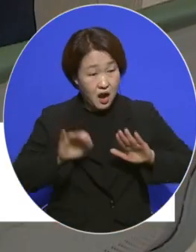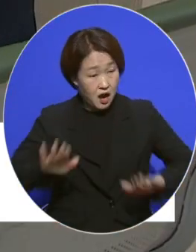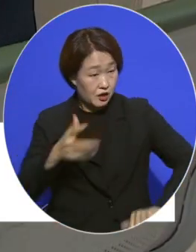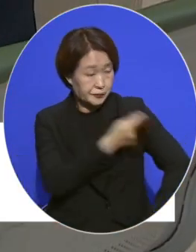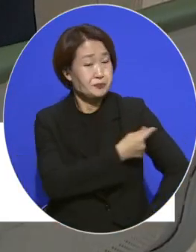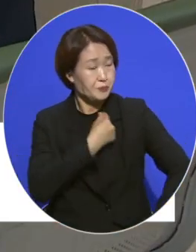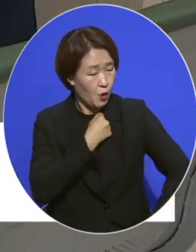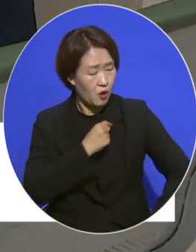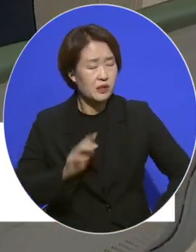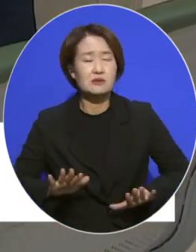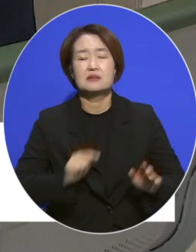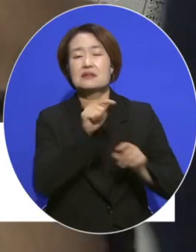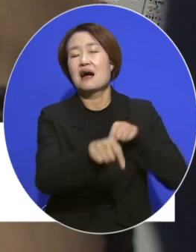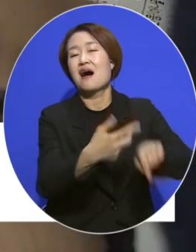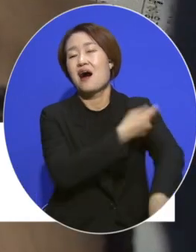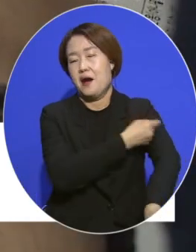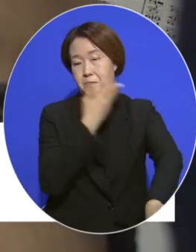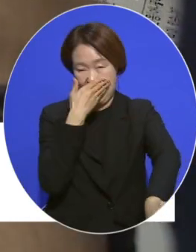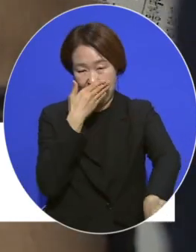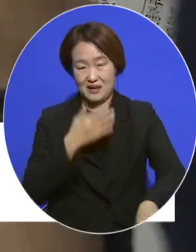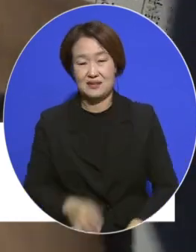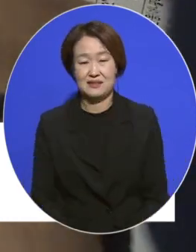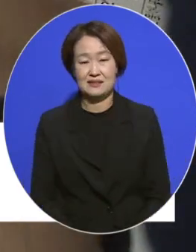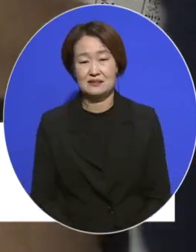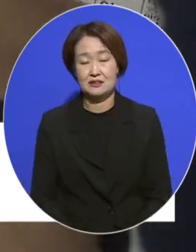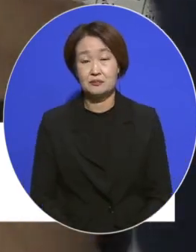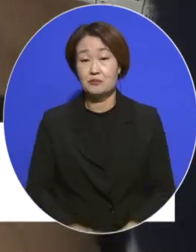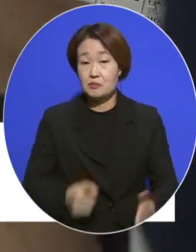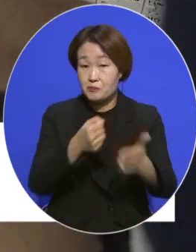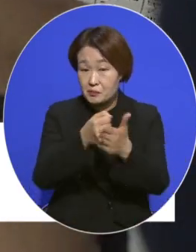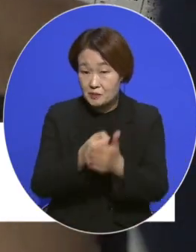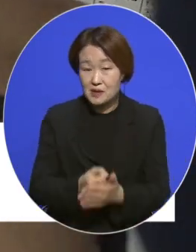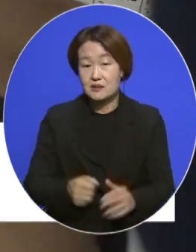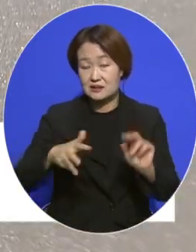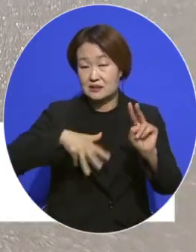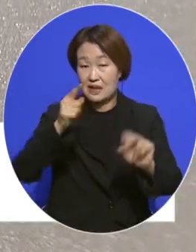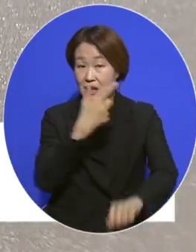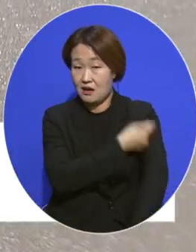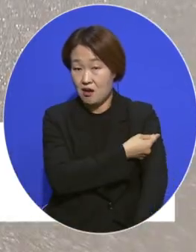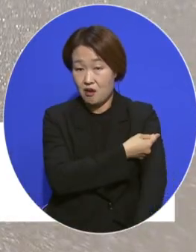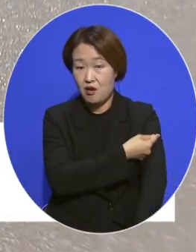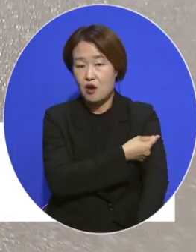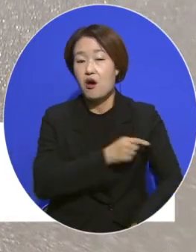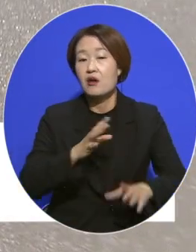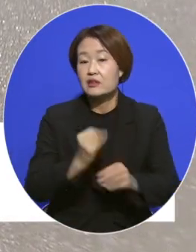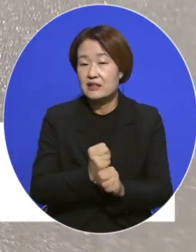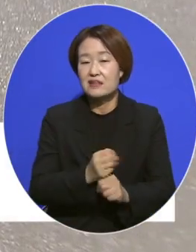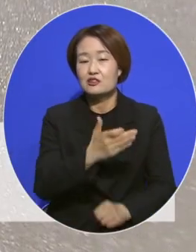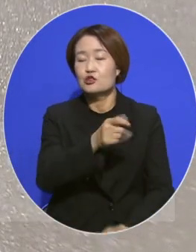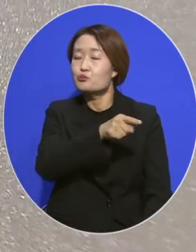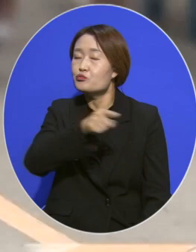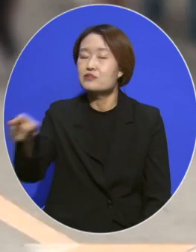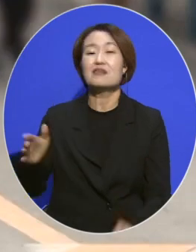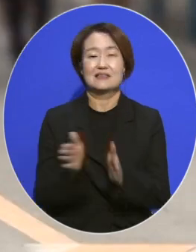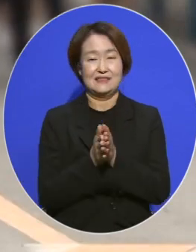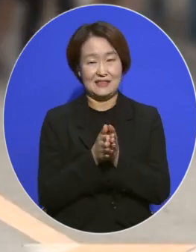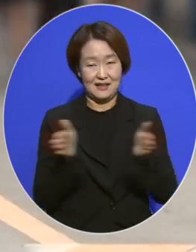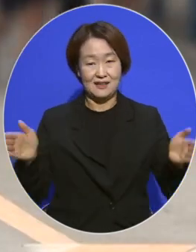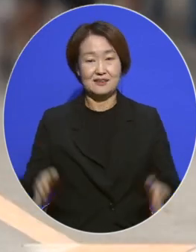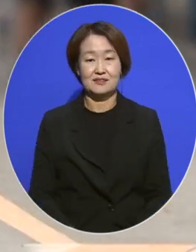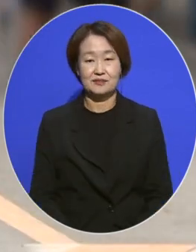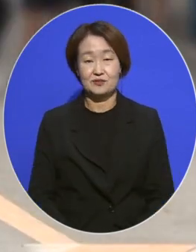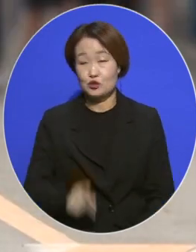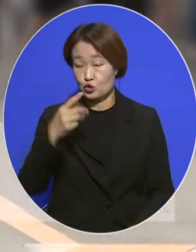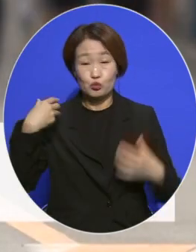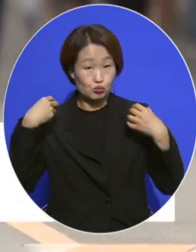참여할 수 있습니다. 사전 예약으로 일정이 확정된 이가 백신 접종은 오는 19일부터 진행됩니다.